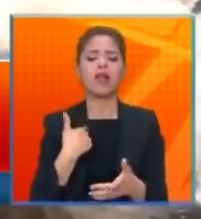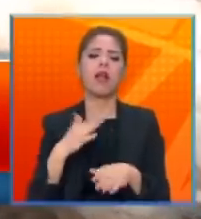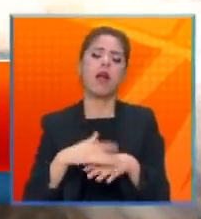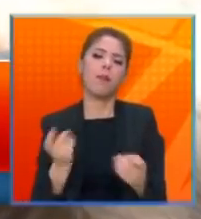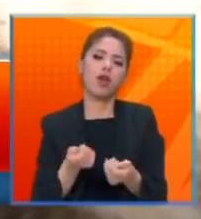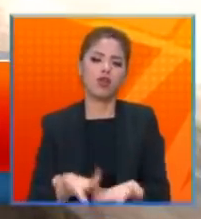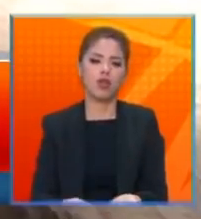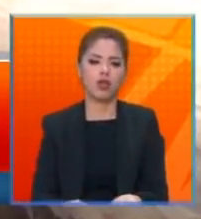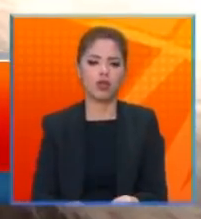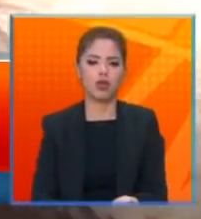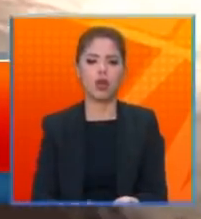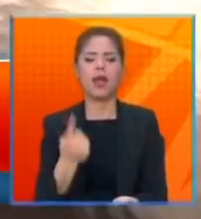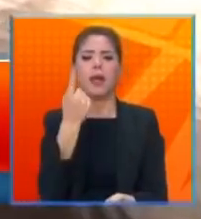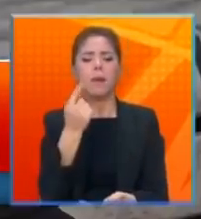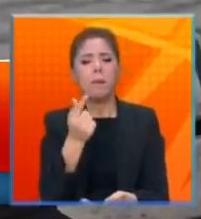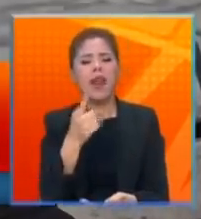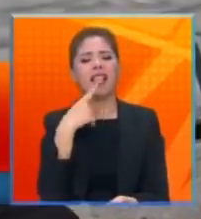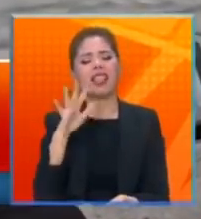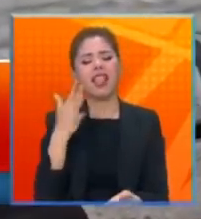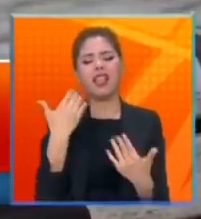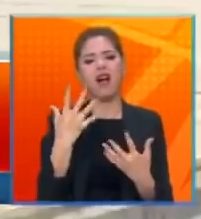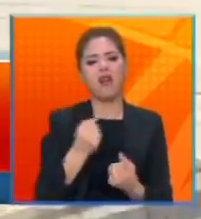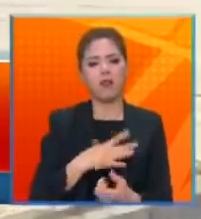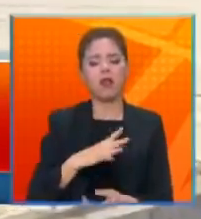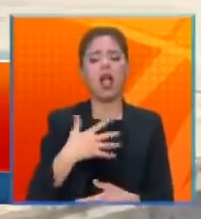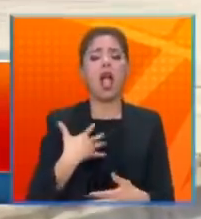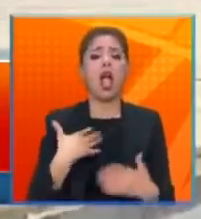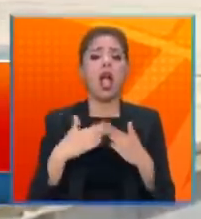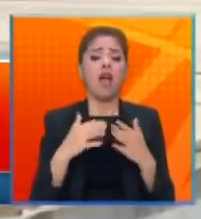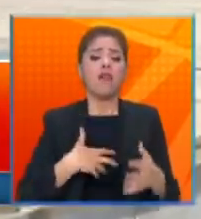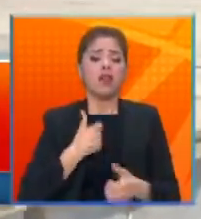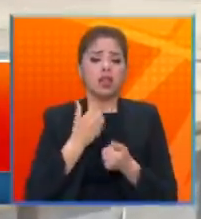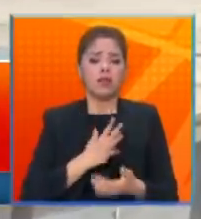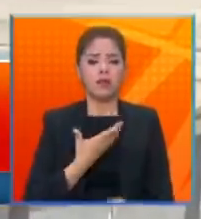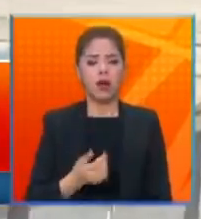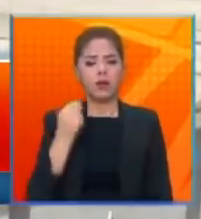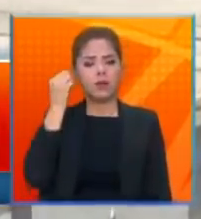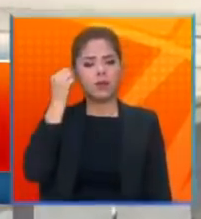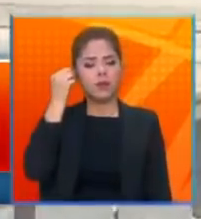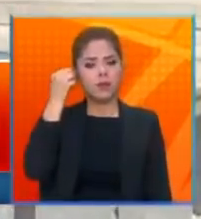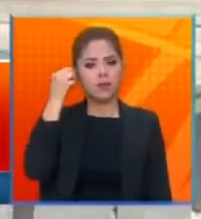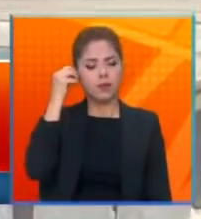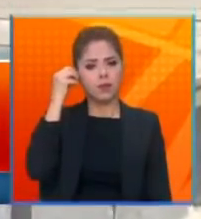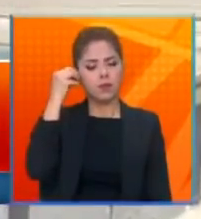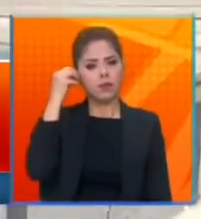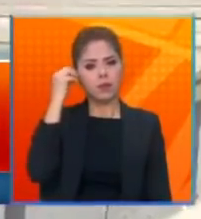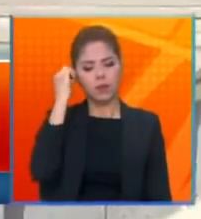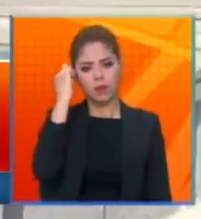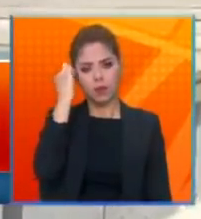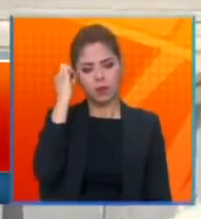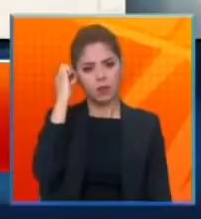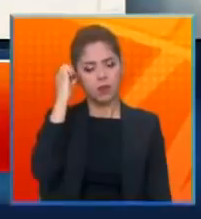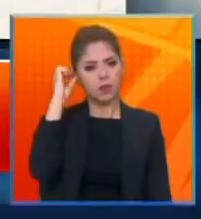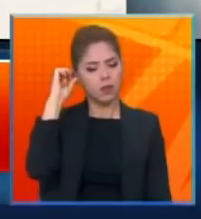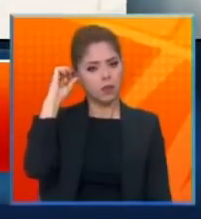çalışıyoruz. Burada mı? Biraz deniz havası alalım. Evde bunaldım. 68 yaşındayım. Ne olacak bundan sonra? 68 oluyor. 68 sene